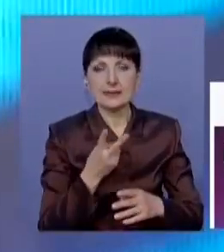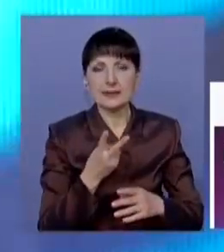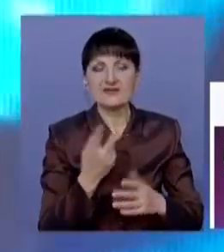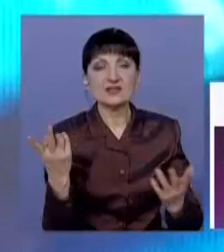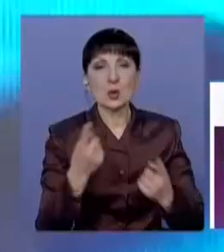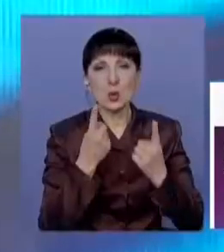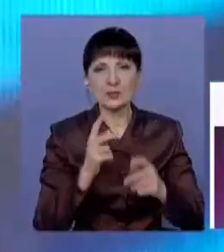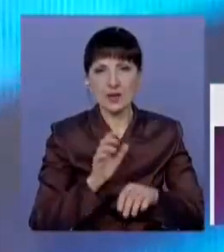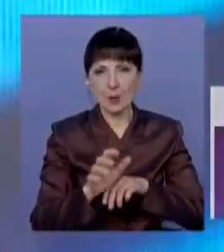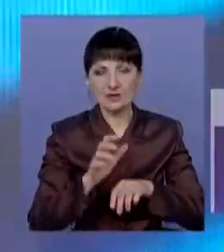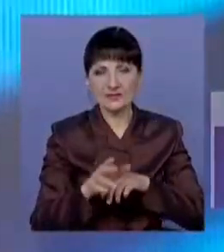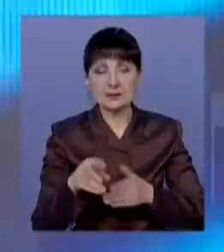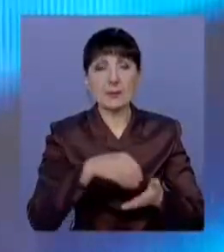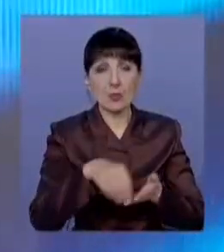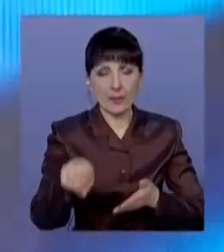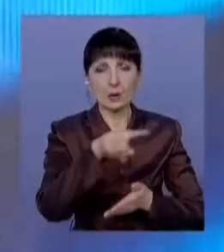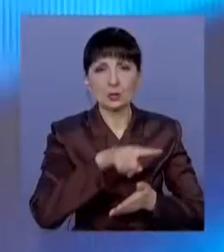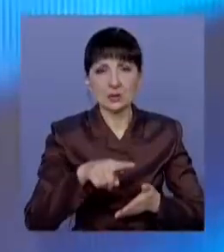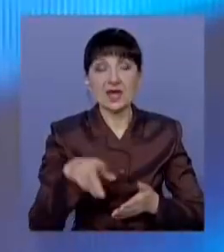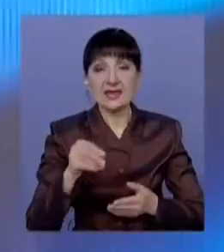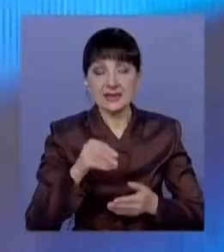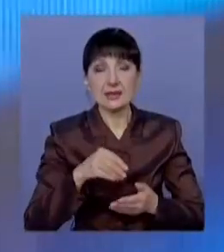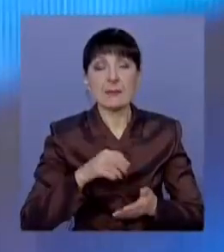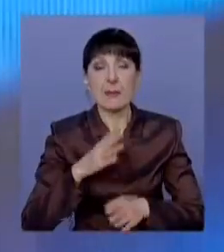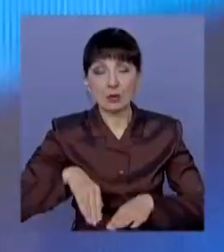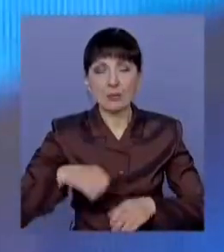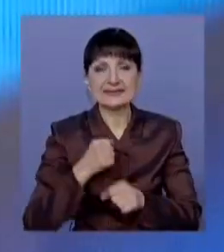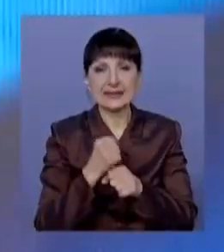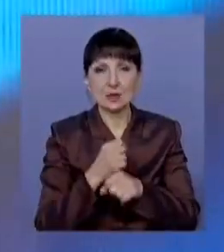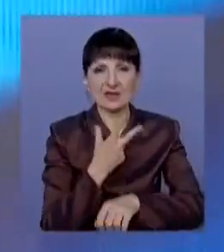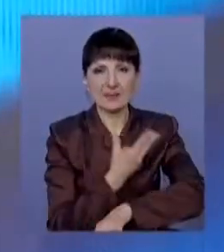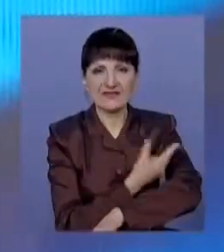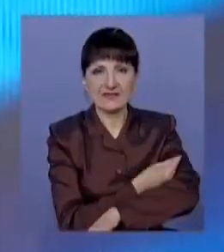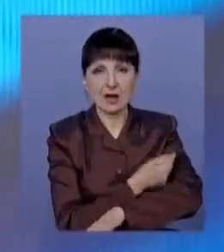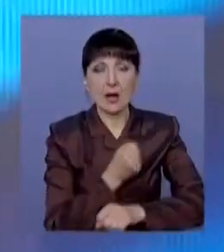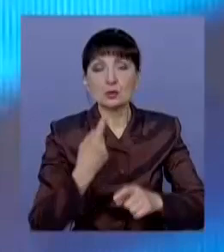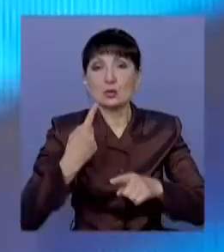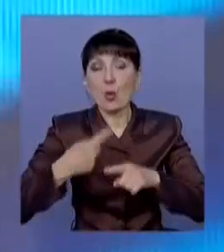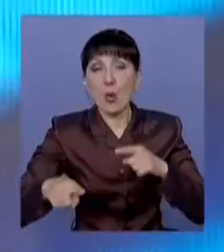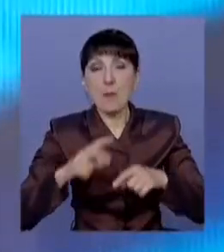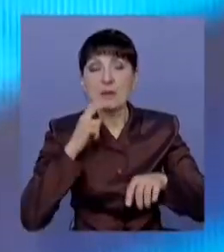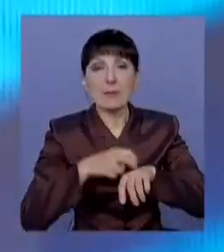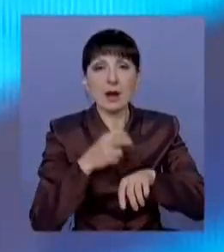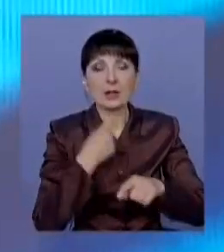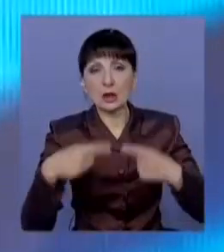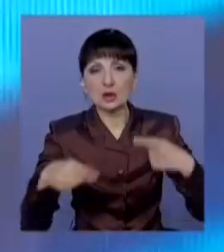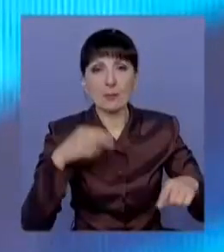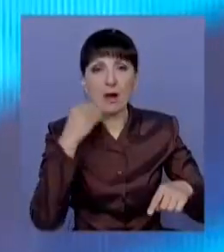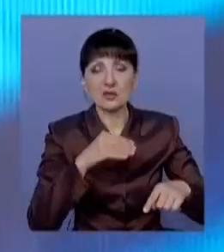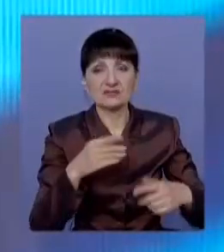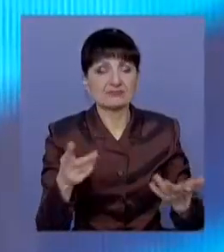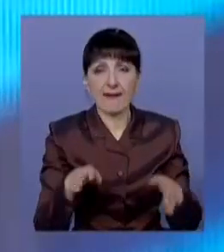крупные производители приобретают эти субстанции и делают из них препараты. Поэтому сказать, что тот или другой препарат отличается друг от друга по качеству,